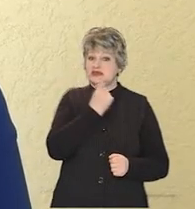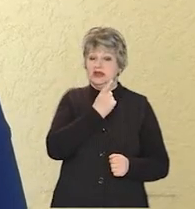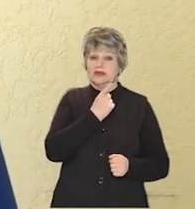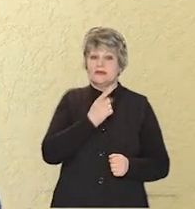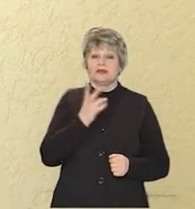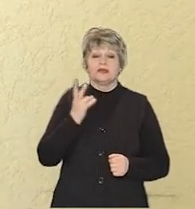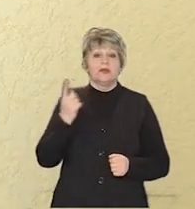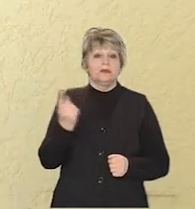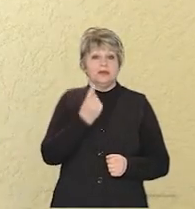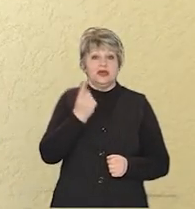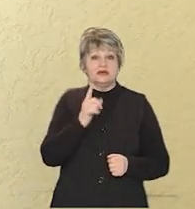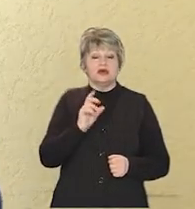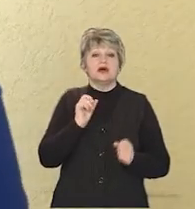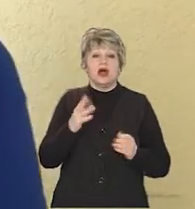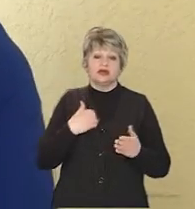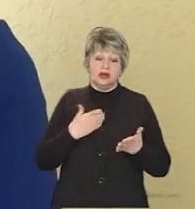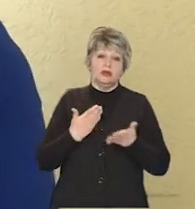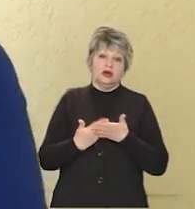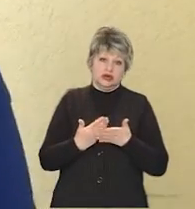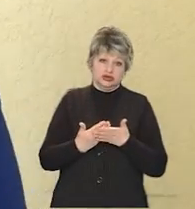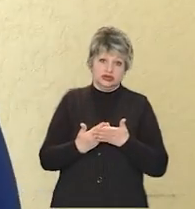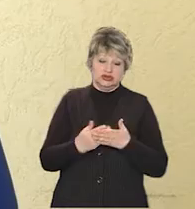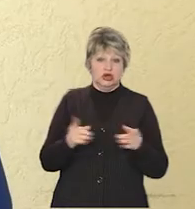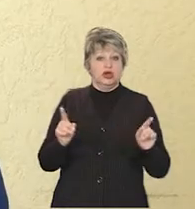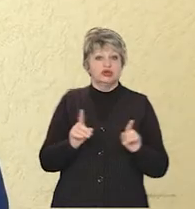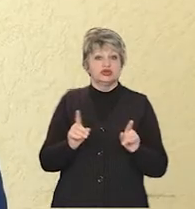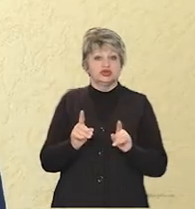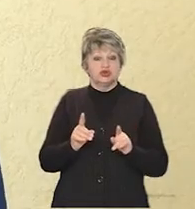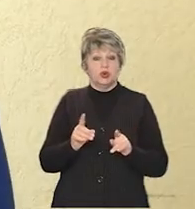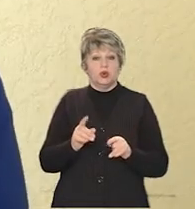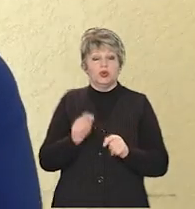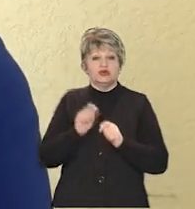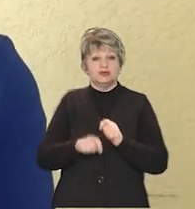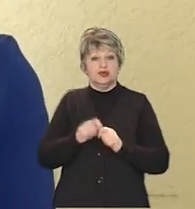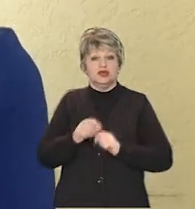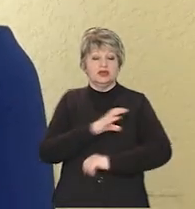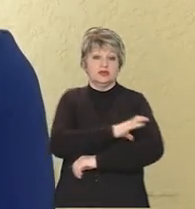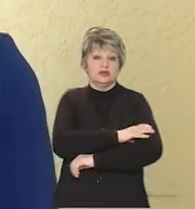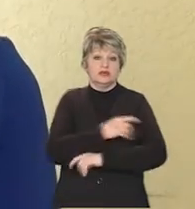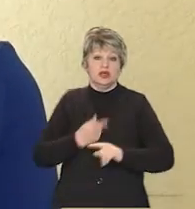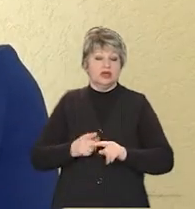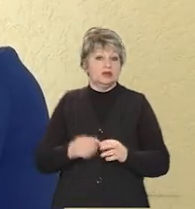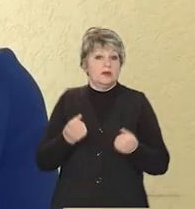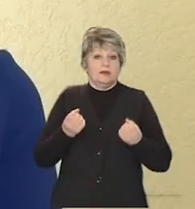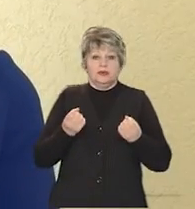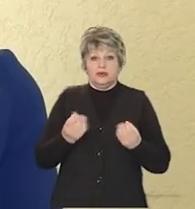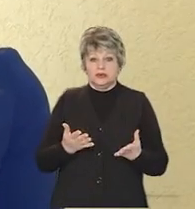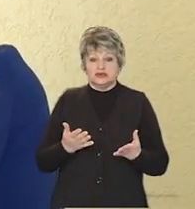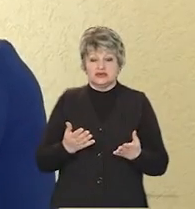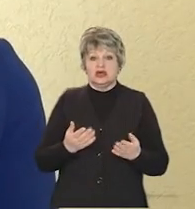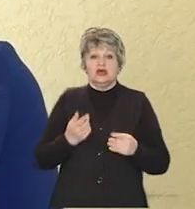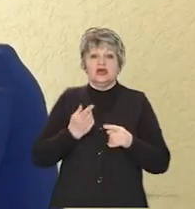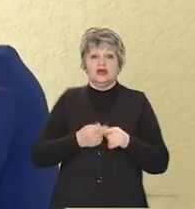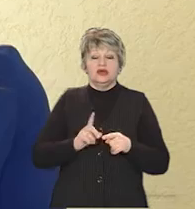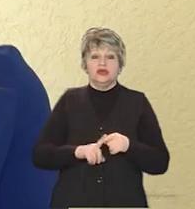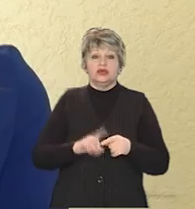На первую очередь, как нам кажется, что таким способом измерения очень просто производить, и